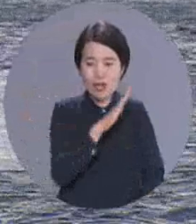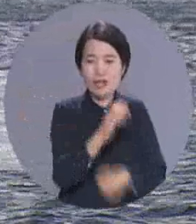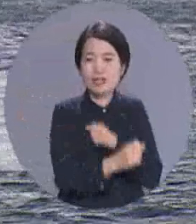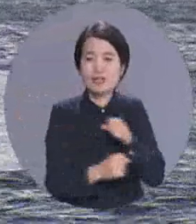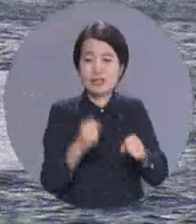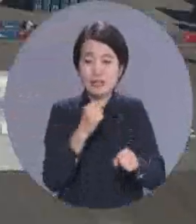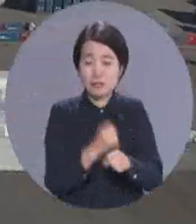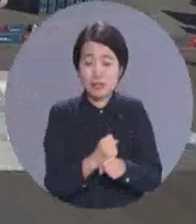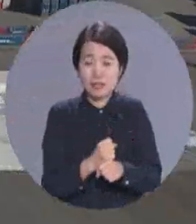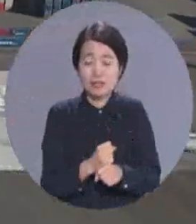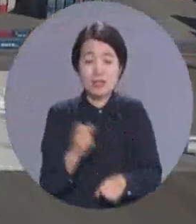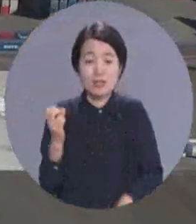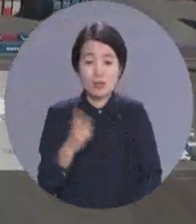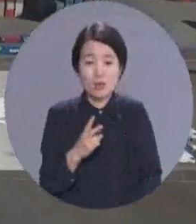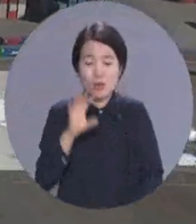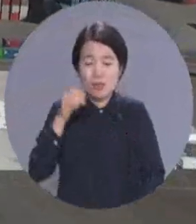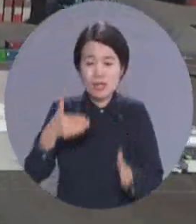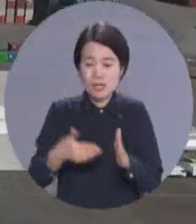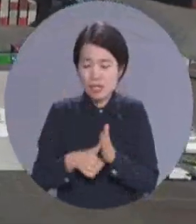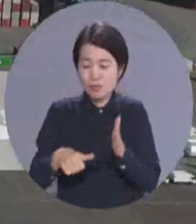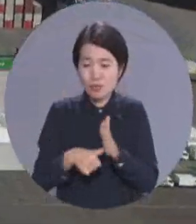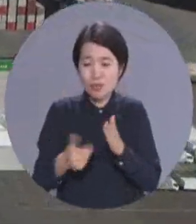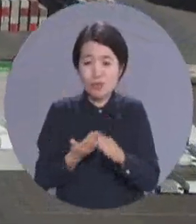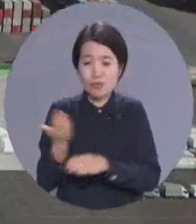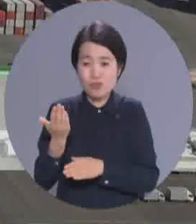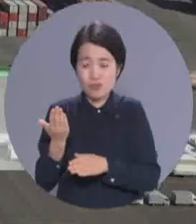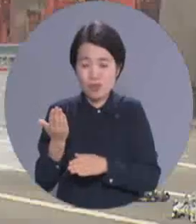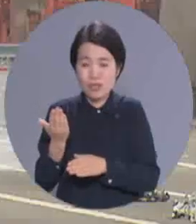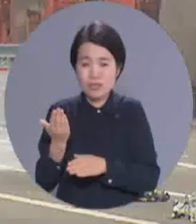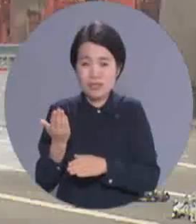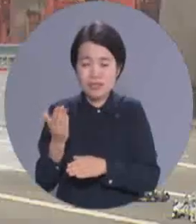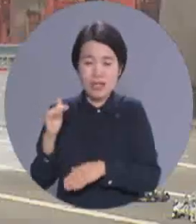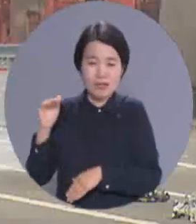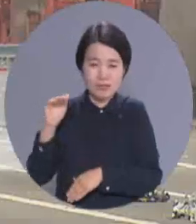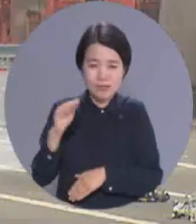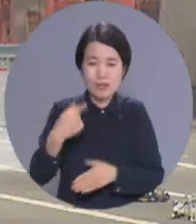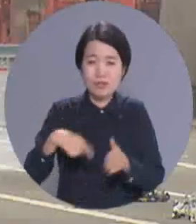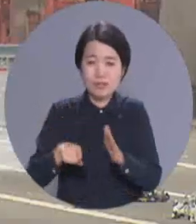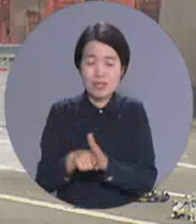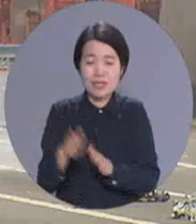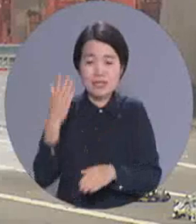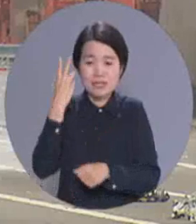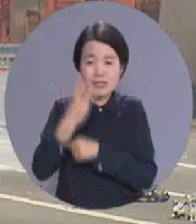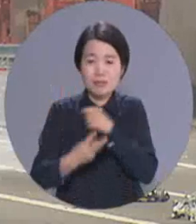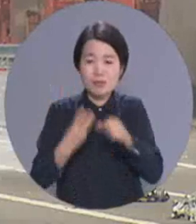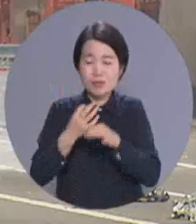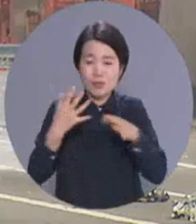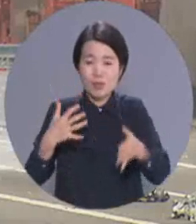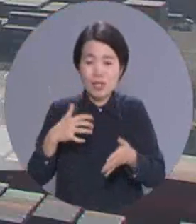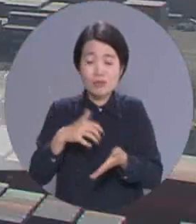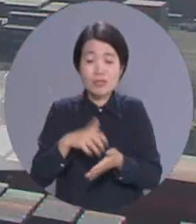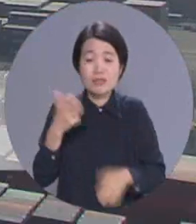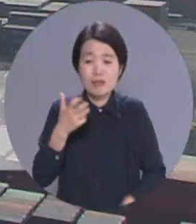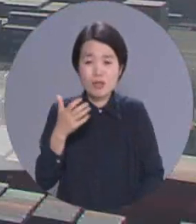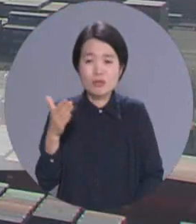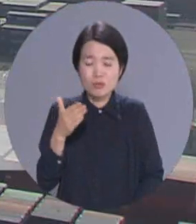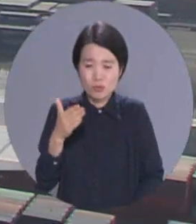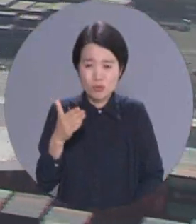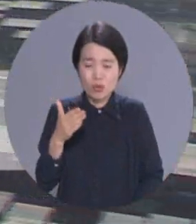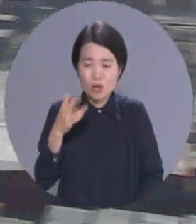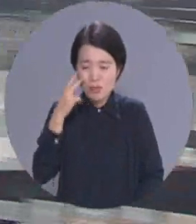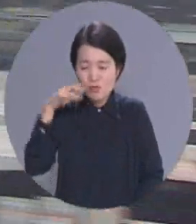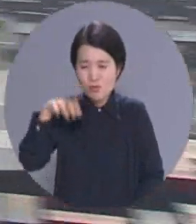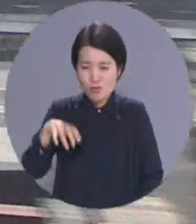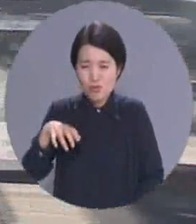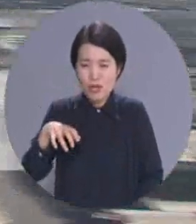공사측은 특히 광양항 물동량 증가세를 이어가기 위해 지난 3년간여 항차에 그치고 있는 구미주